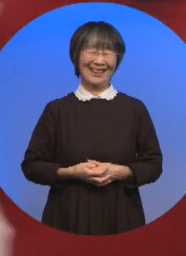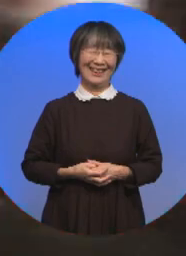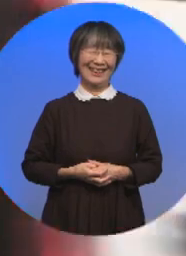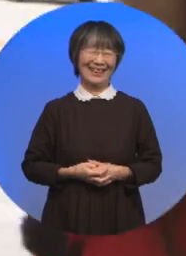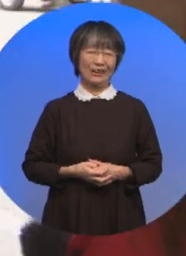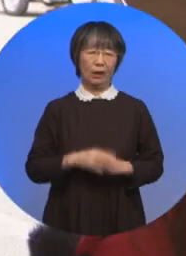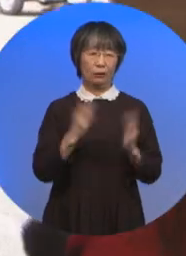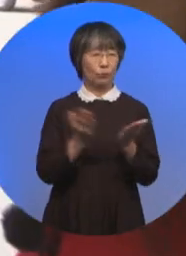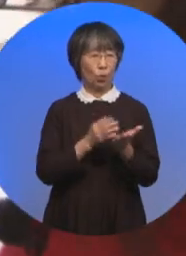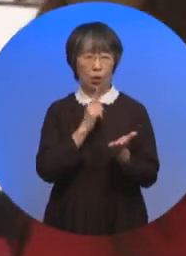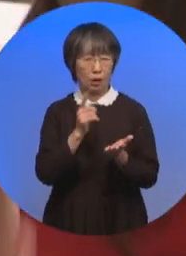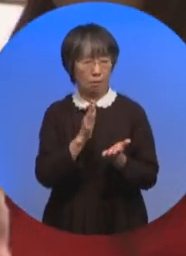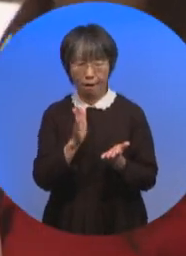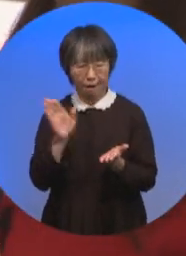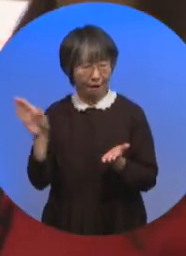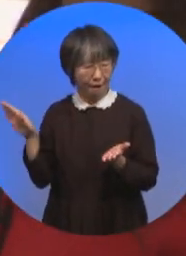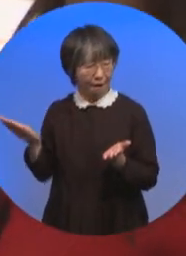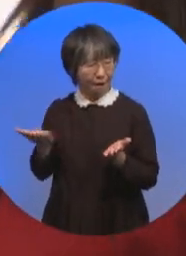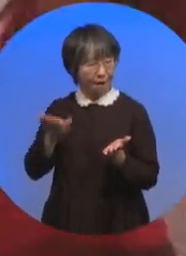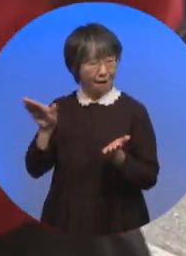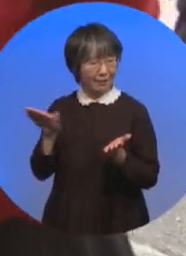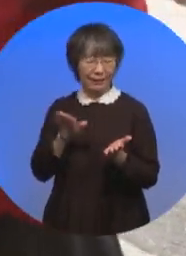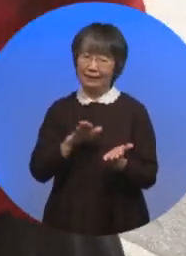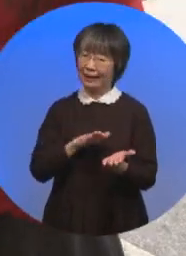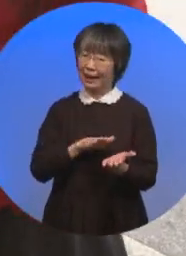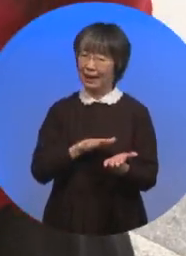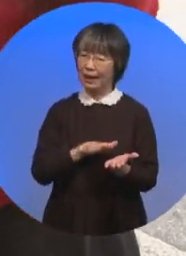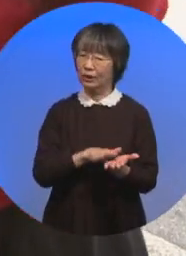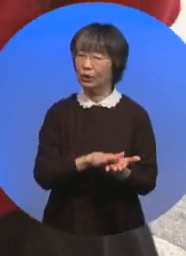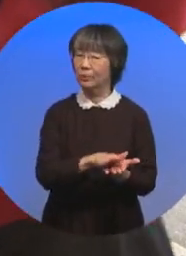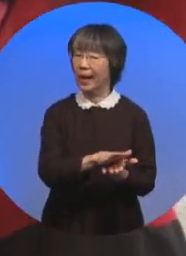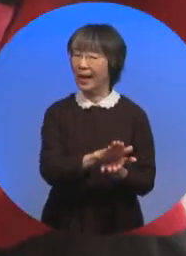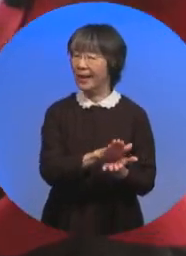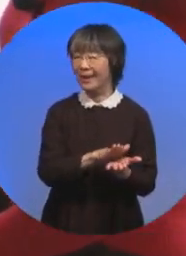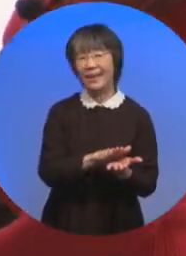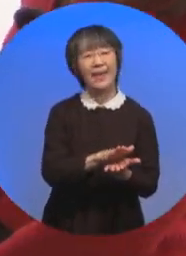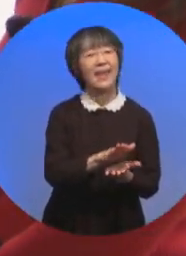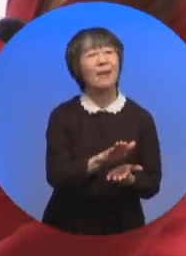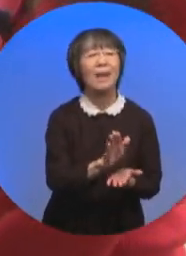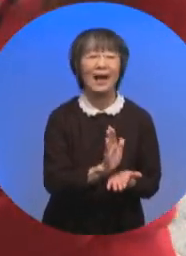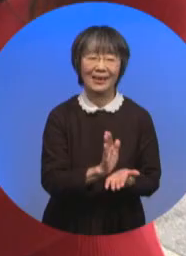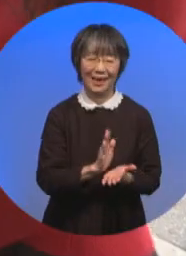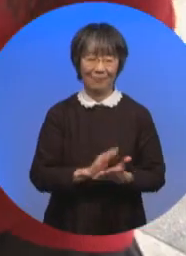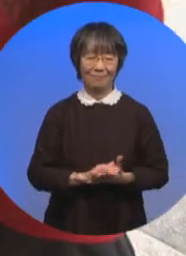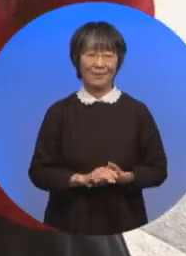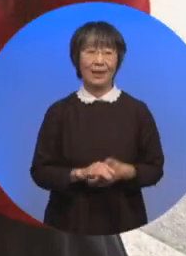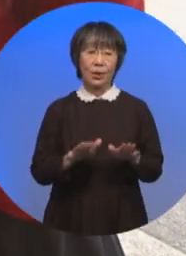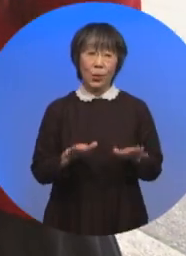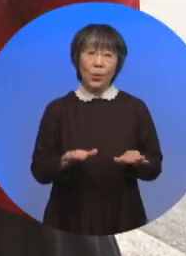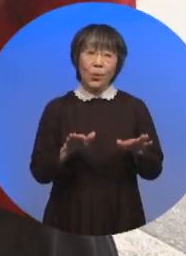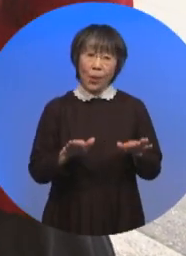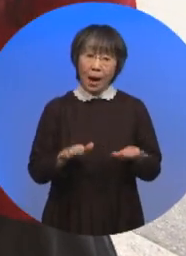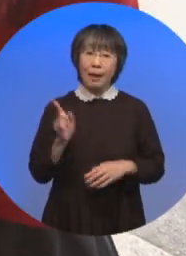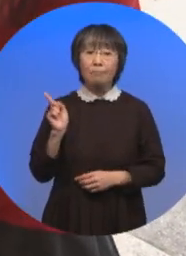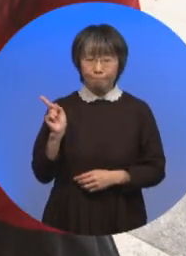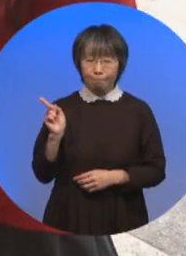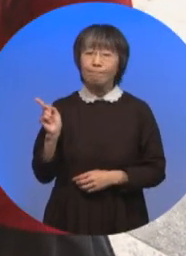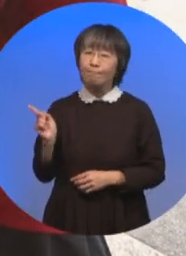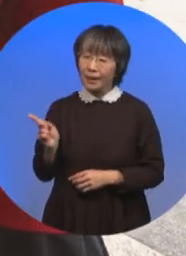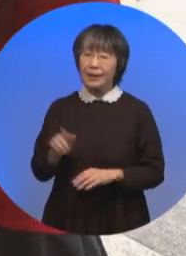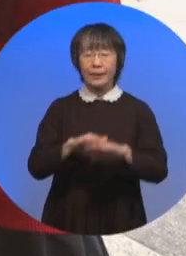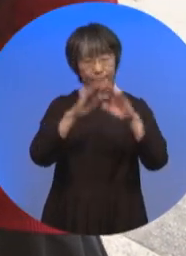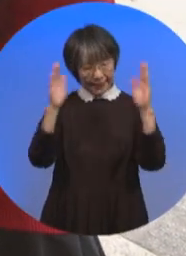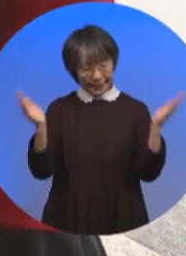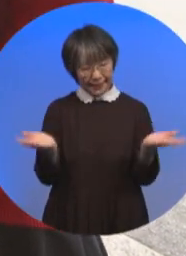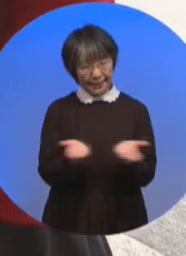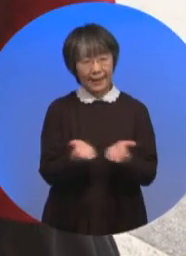ないよ、俺たちは。 言ってない。決して滑ってません。 いや、今日はね、でも、僕も球数制限ありますけど、一生懸命ね、全員野球で頑張り